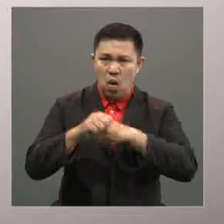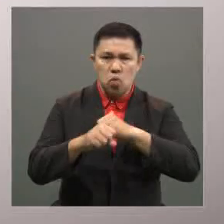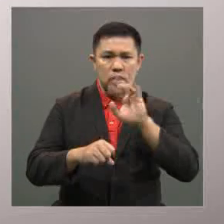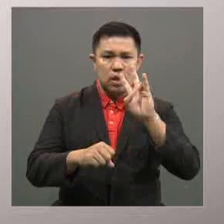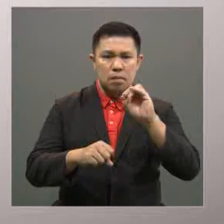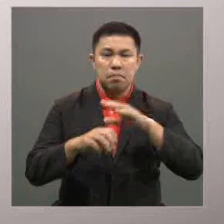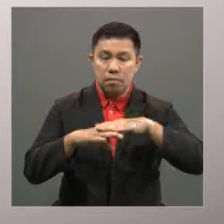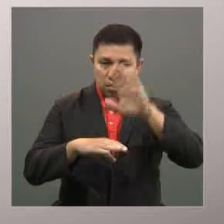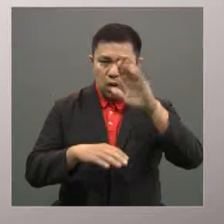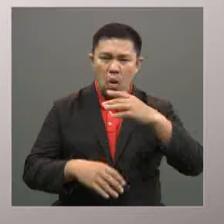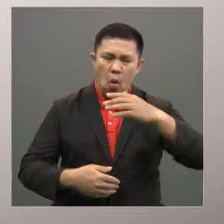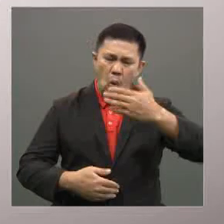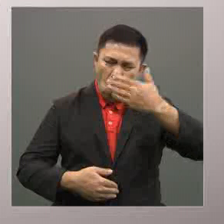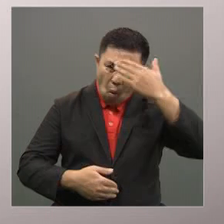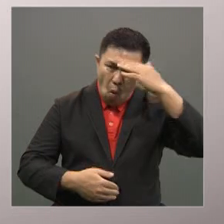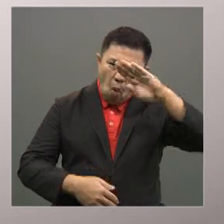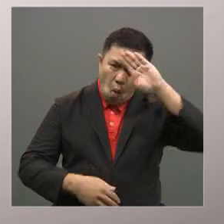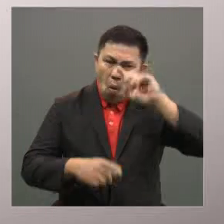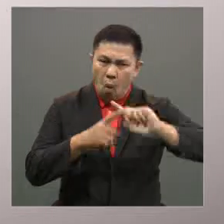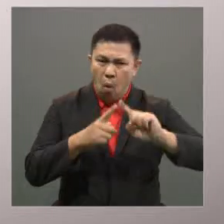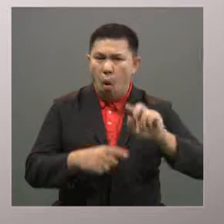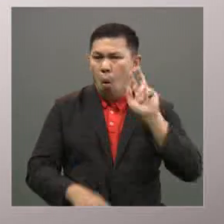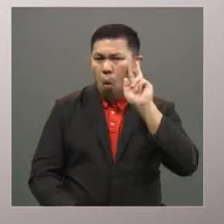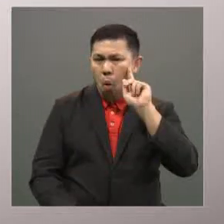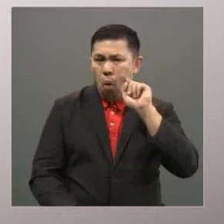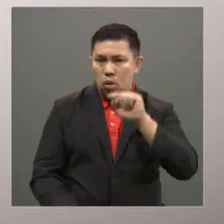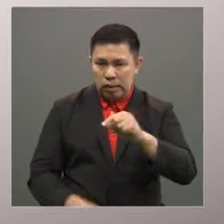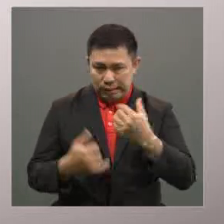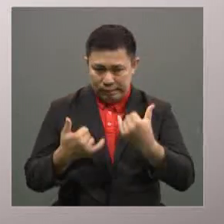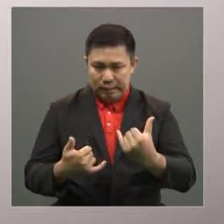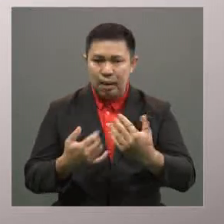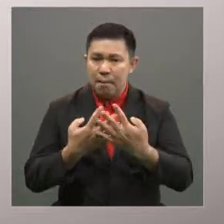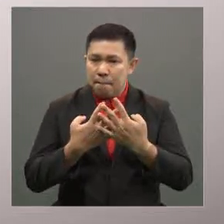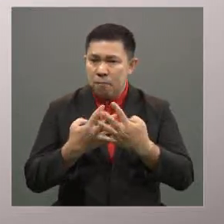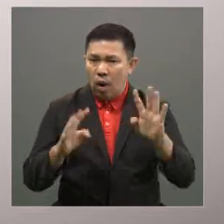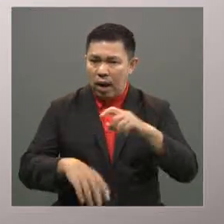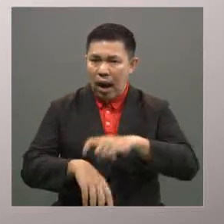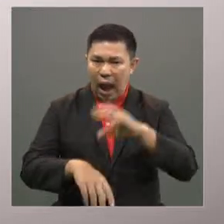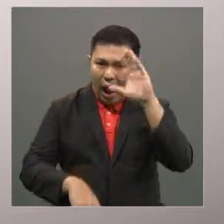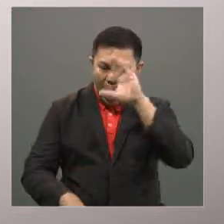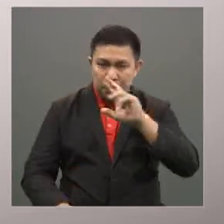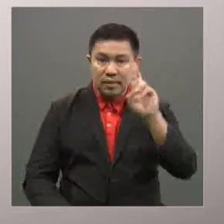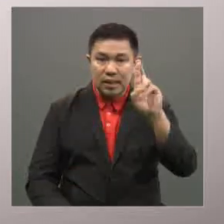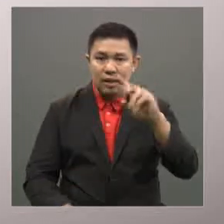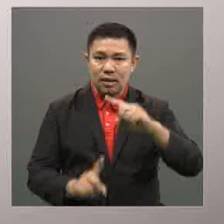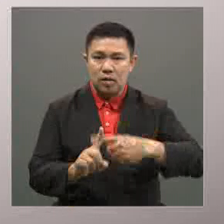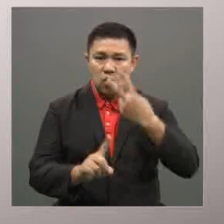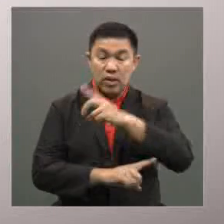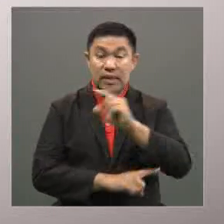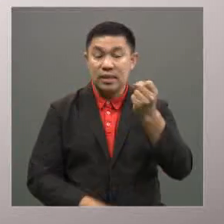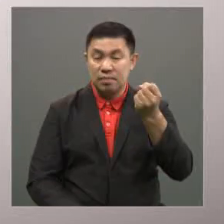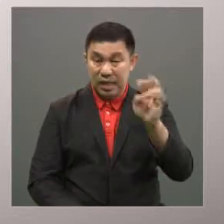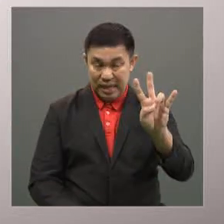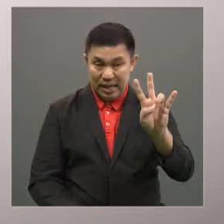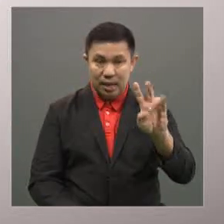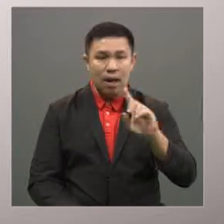70ปีแล้วก็ป่วยร้ายแรงนะคะก็มีกระแสข่าวออกมาว่าจะได้รับการปล่อยตัวหลังเที่ยงคืนวันที่17กุมภาพันธ์นะคะแต่ทีนี้ถ